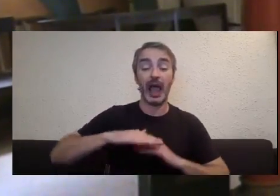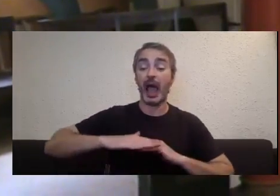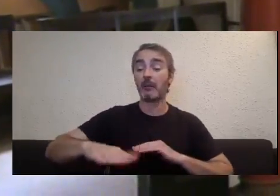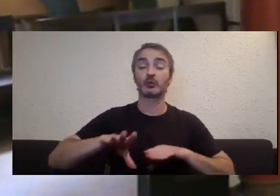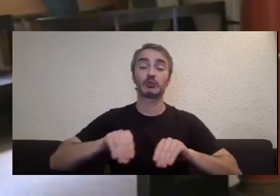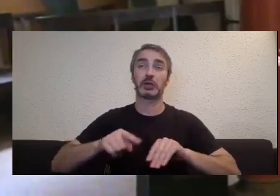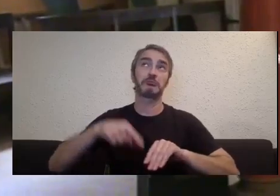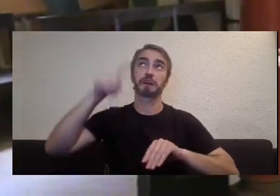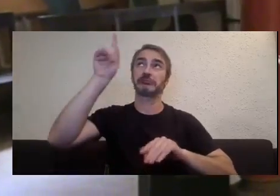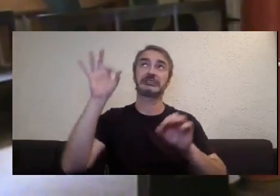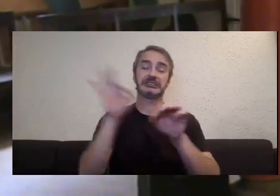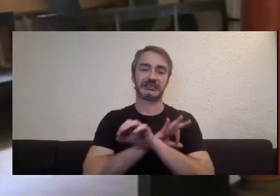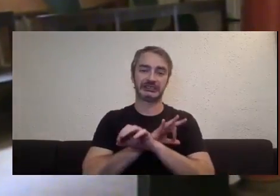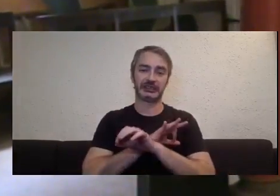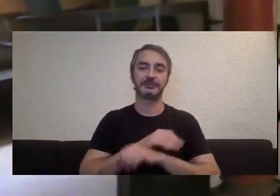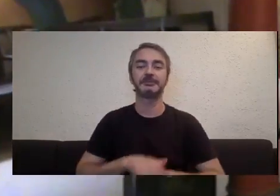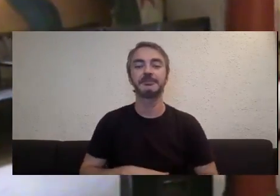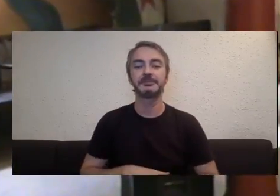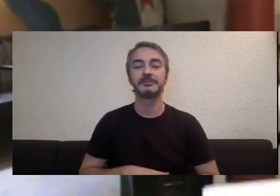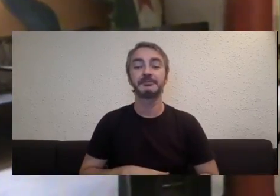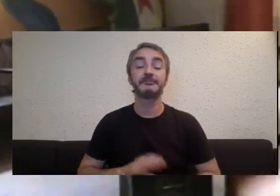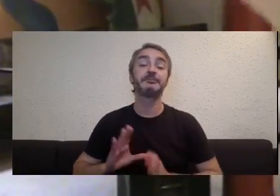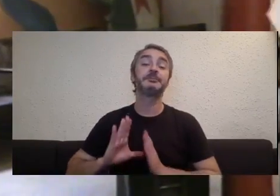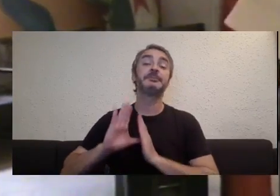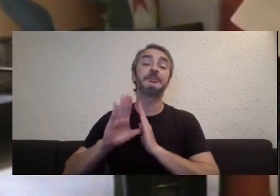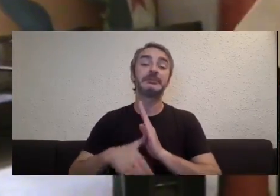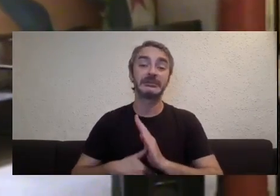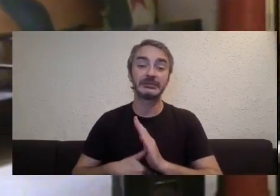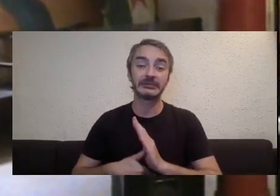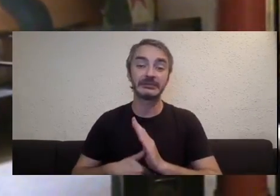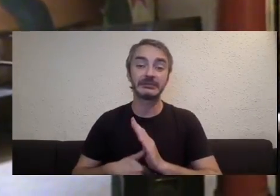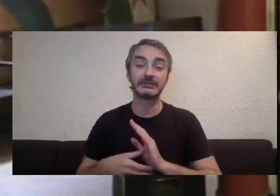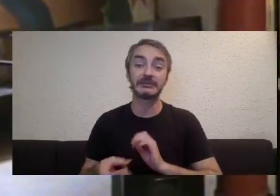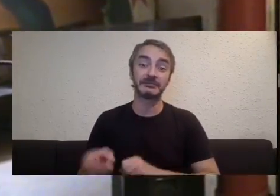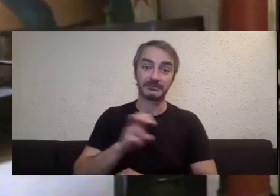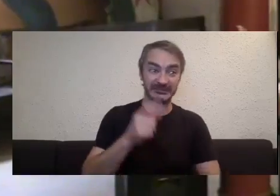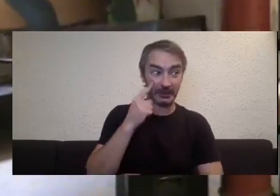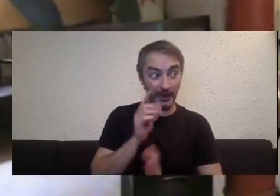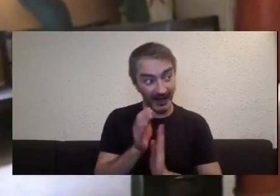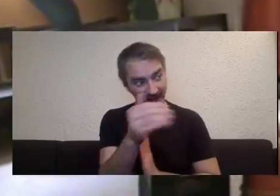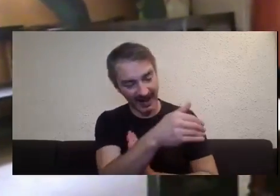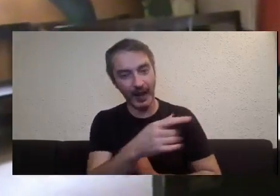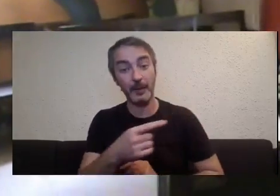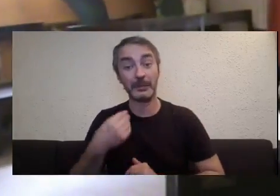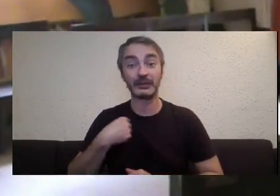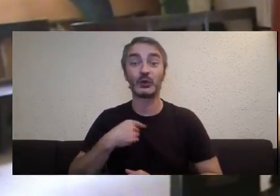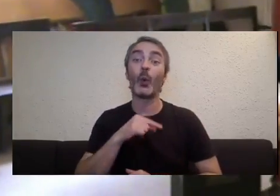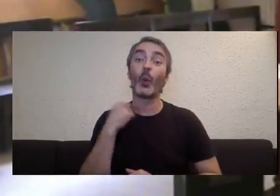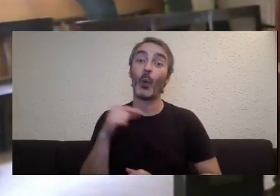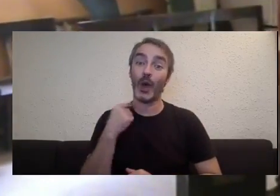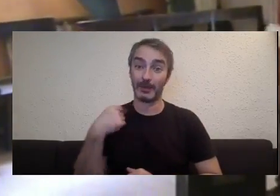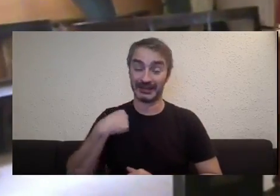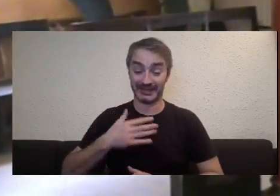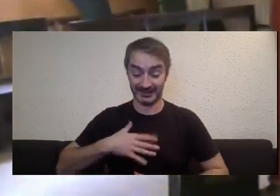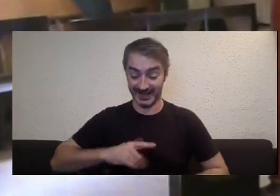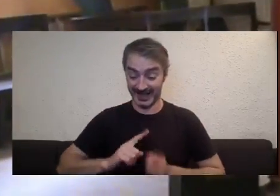únicament utilitzàvem la part de baix de l'edifici. Va arribar el moment... Hi havia accés al lloc on es canviava el capellà i... Sí,